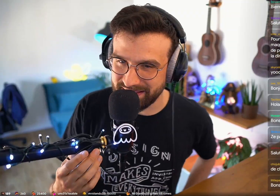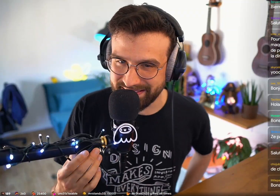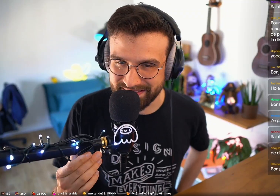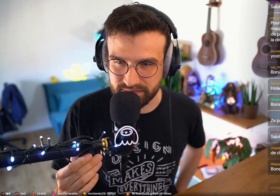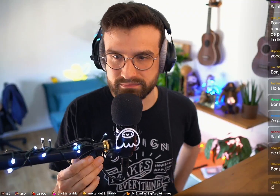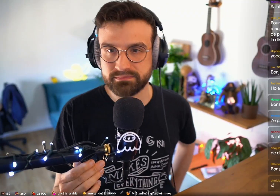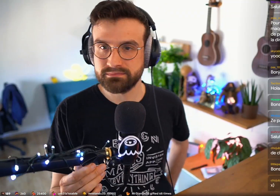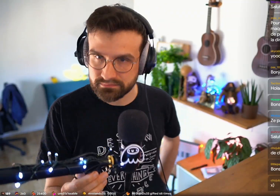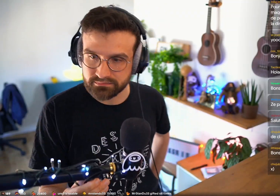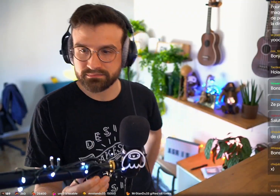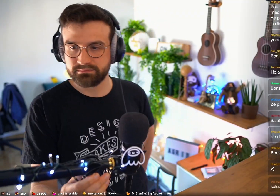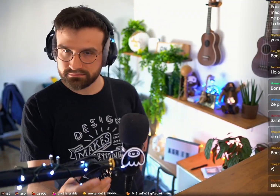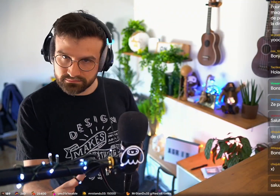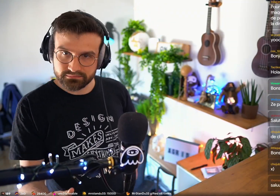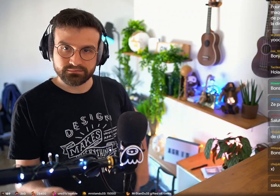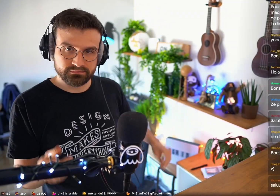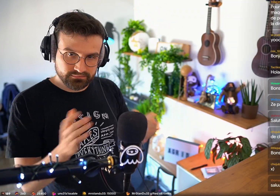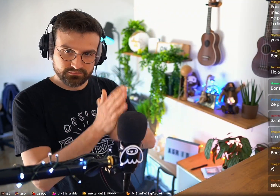les amis.